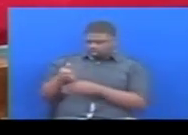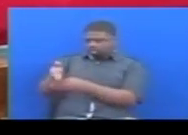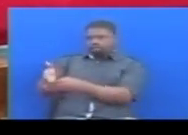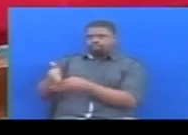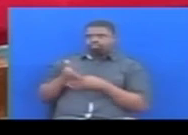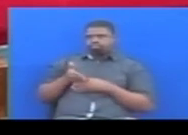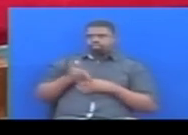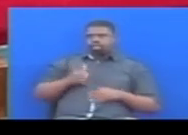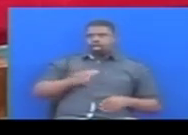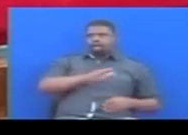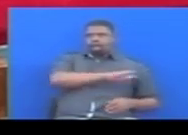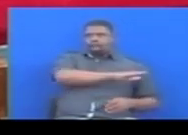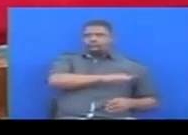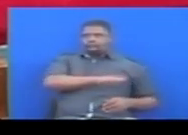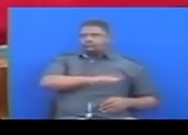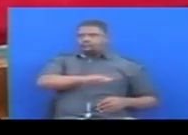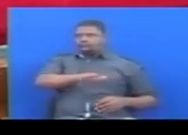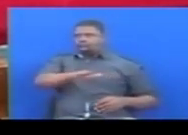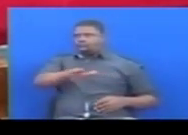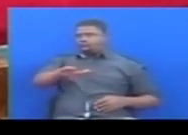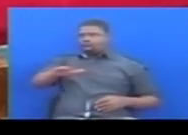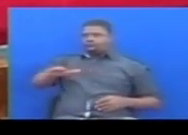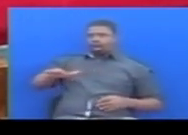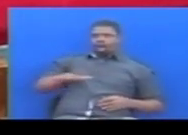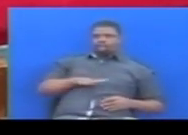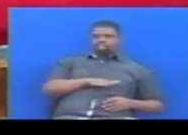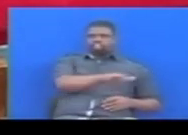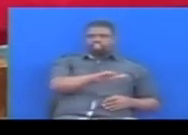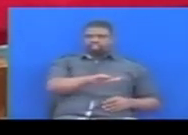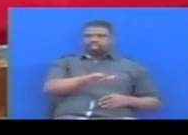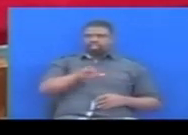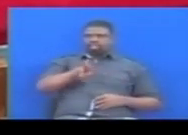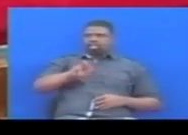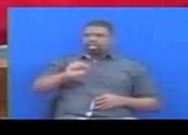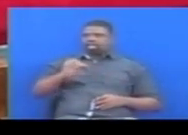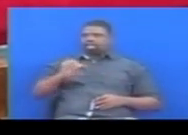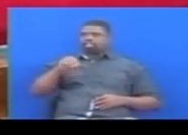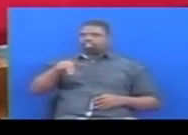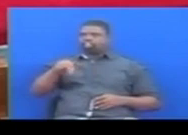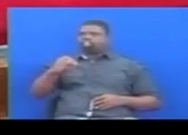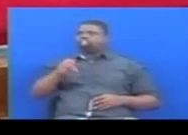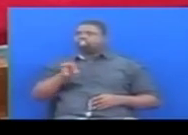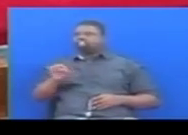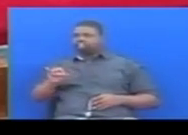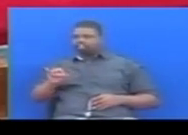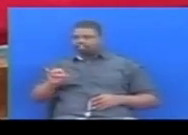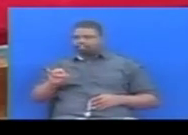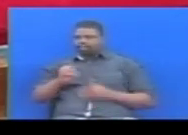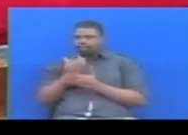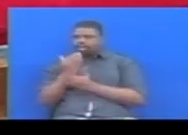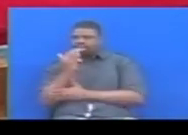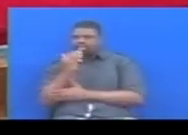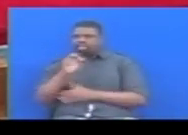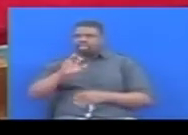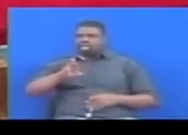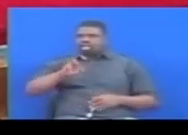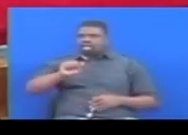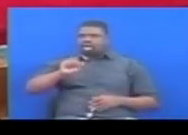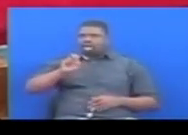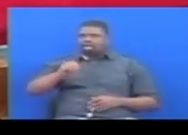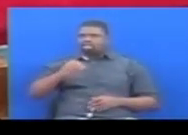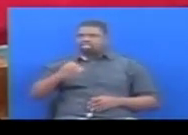taifa ilianzishwa mwaka 1968 kwa sheria ya makampuni